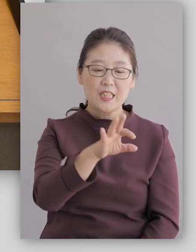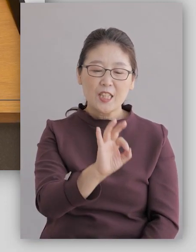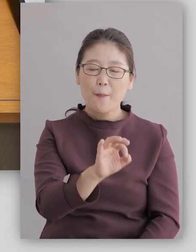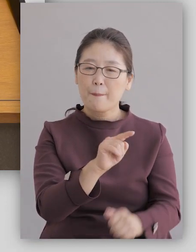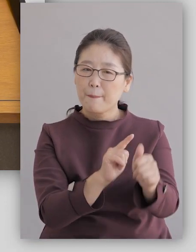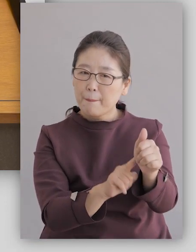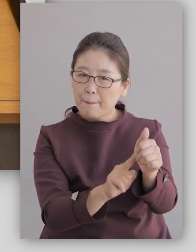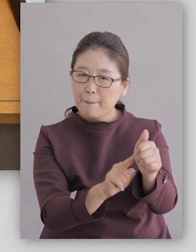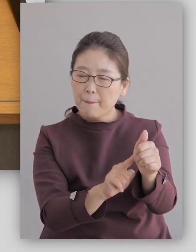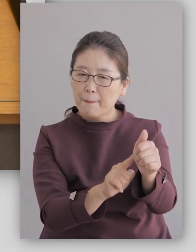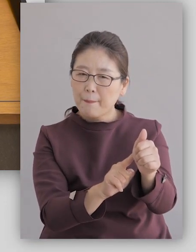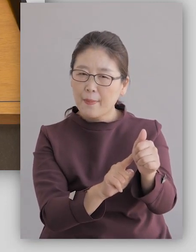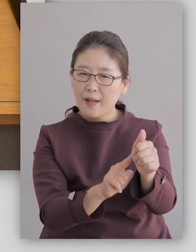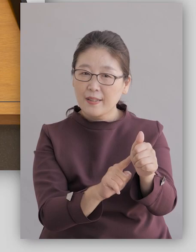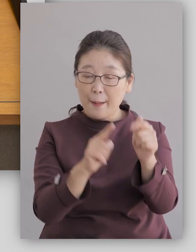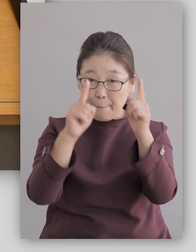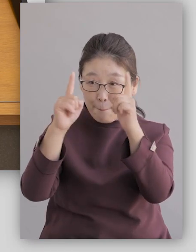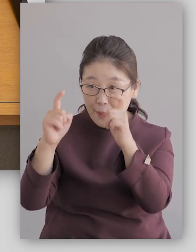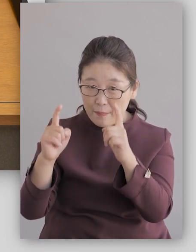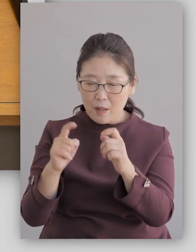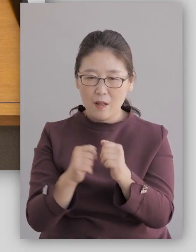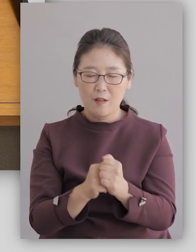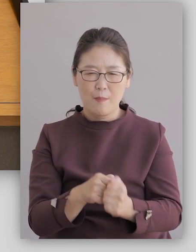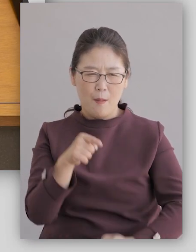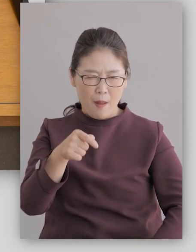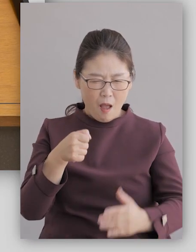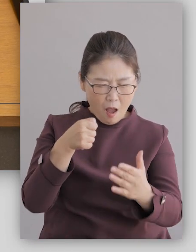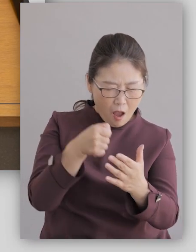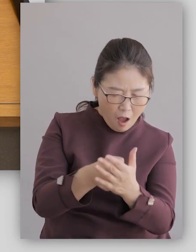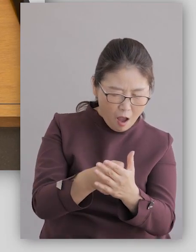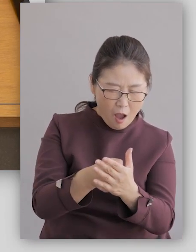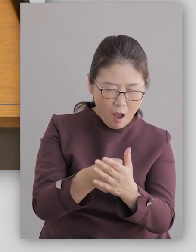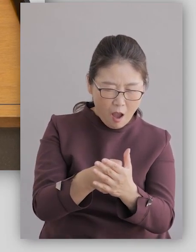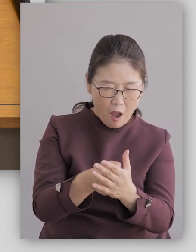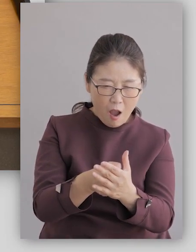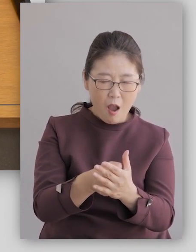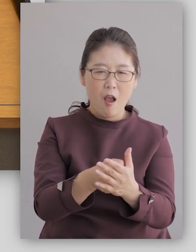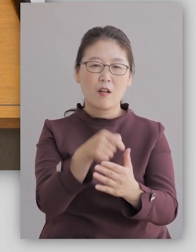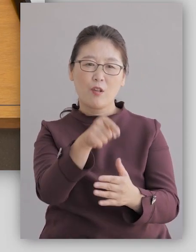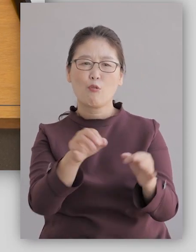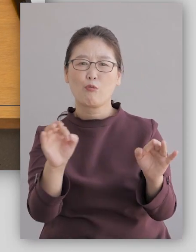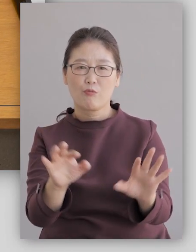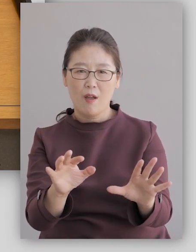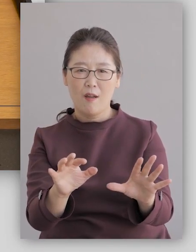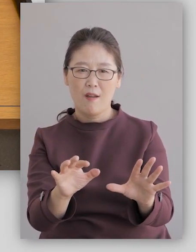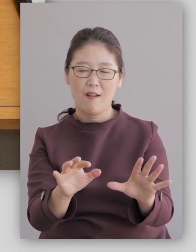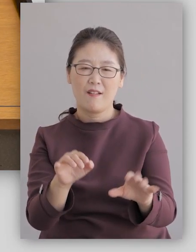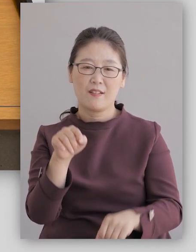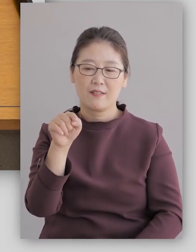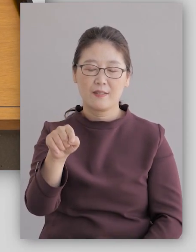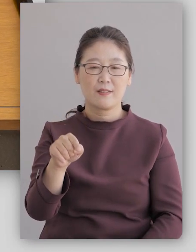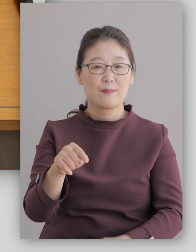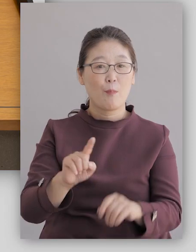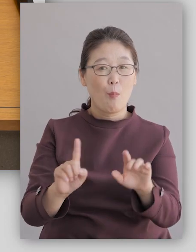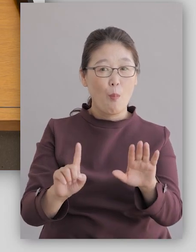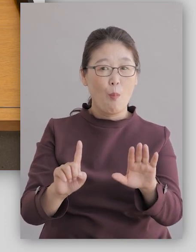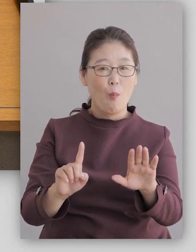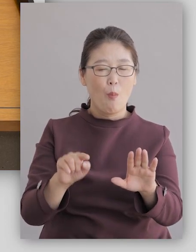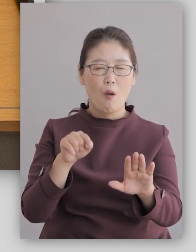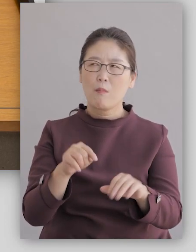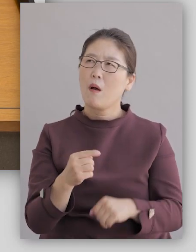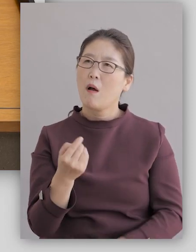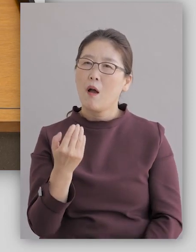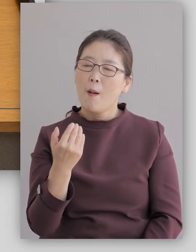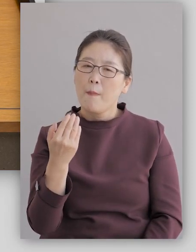선생님이 찍으셨던 결정적 순간이라고 하는 작품입니다. 이 작품은